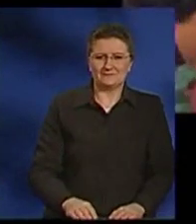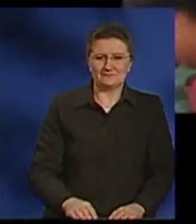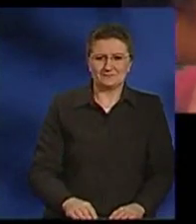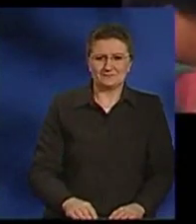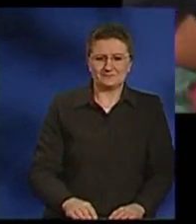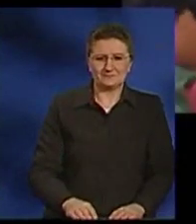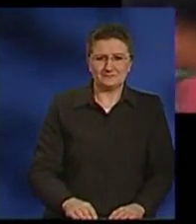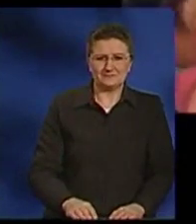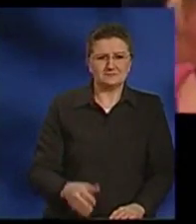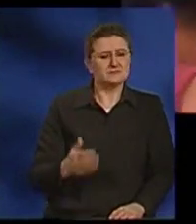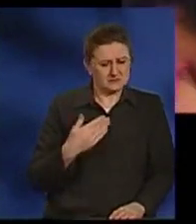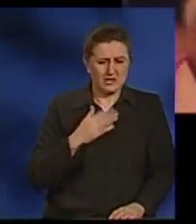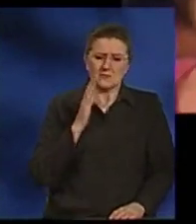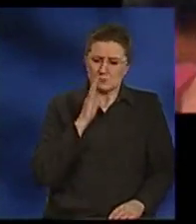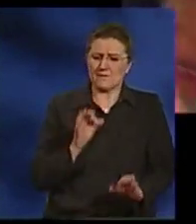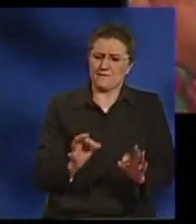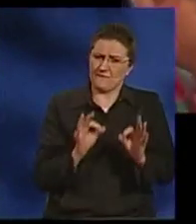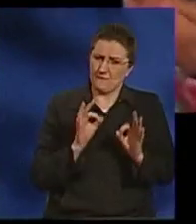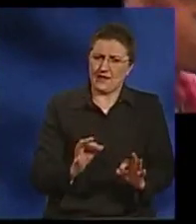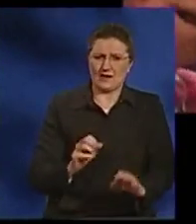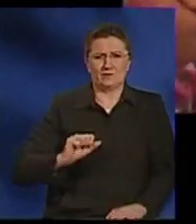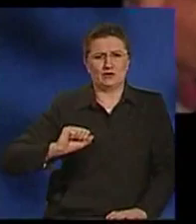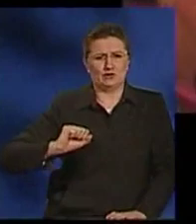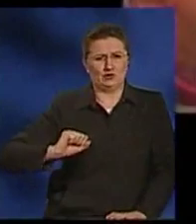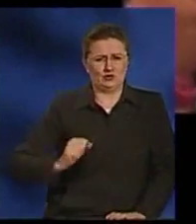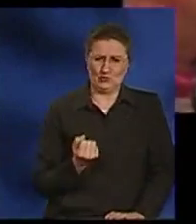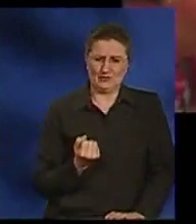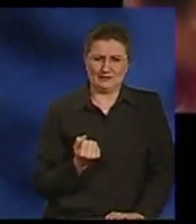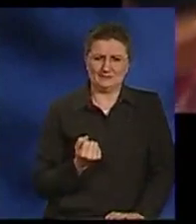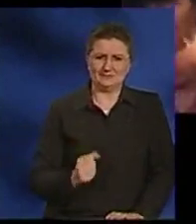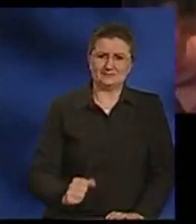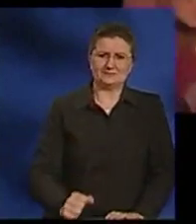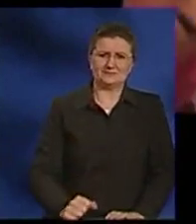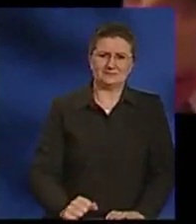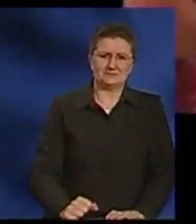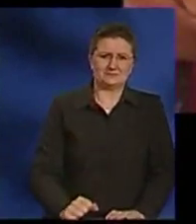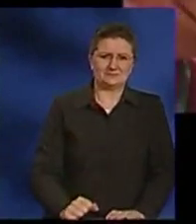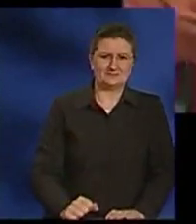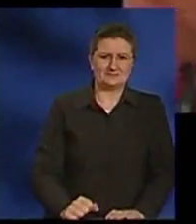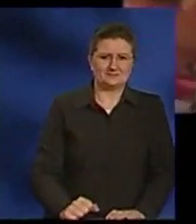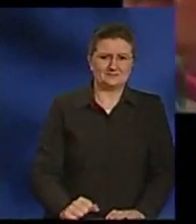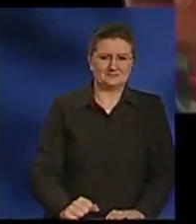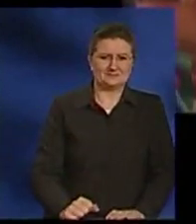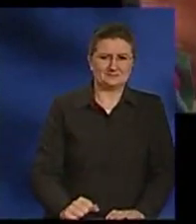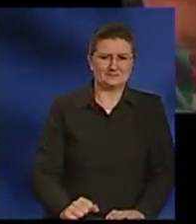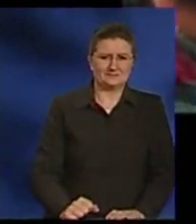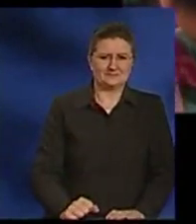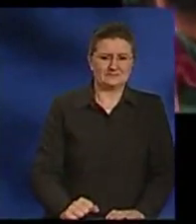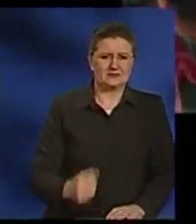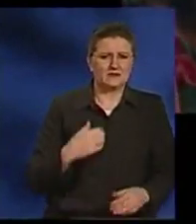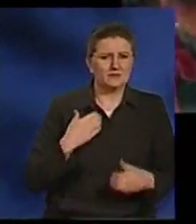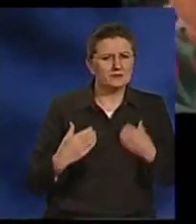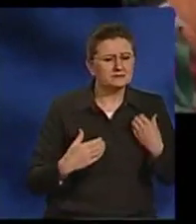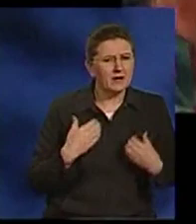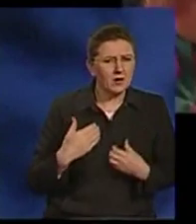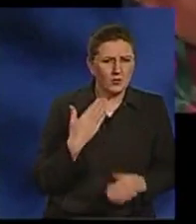Да, да, закадычными друзьями. А, Ифрэм, удивительный корешок, какая теплота, спокойствие. А я беспокоюсь, Гарба,